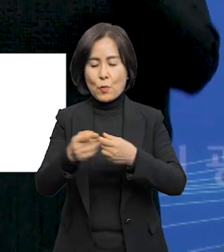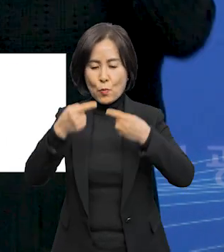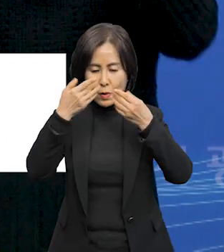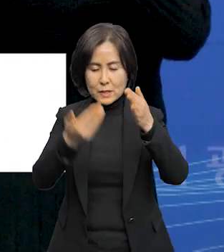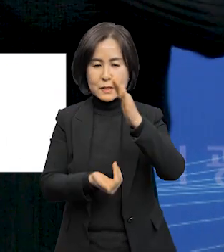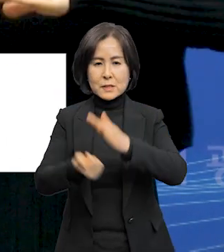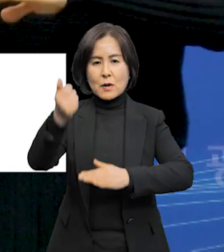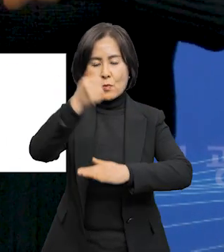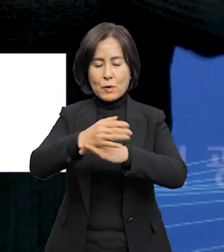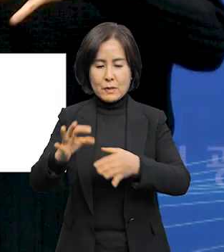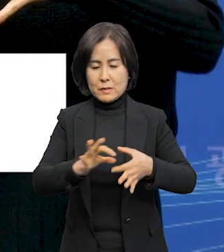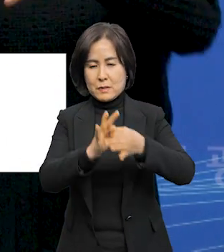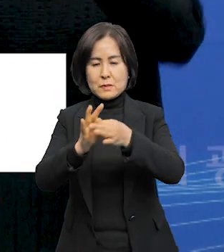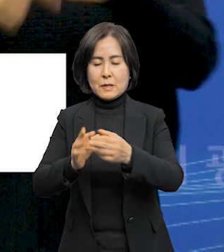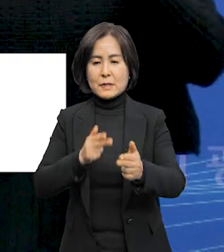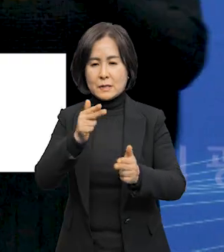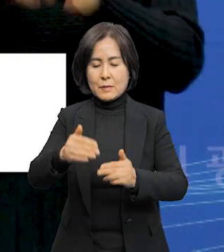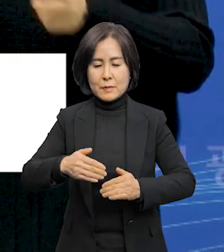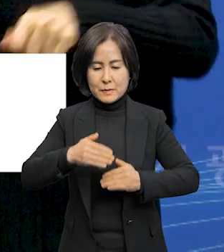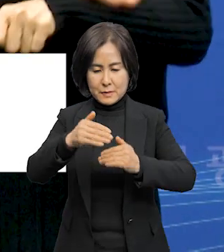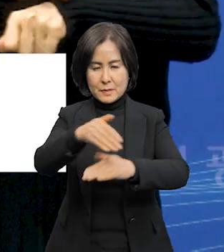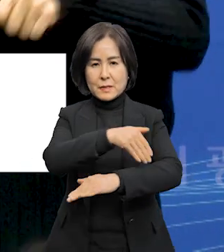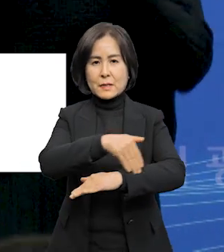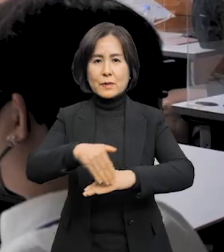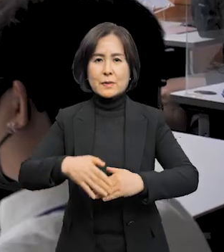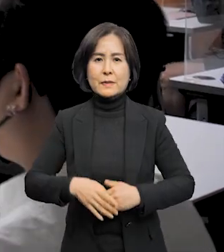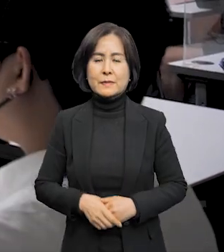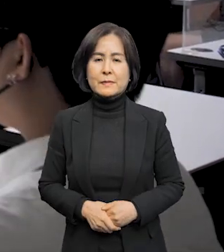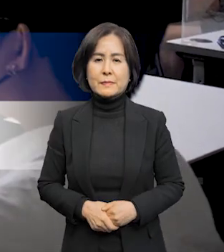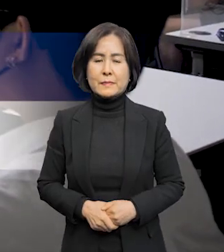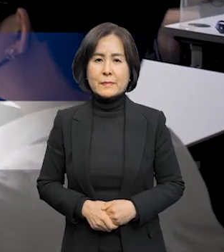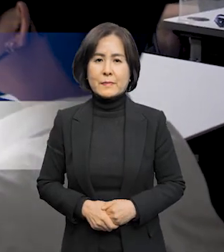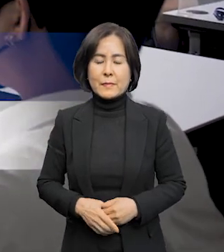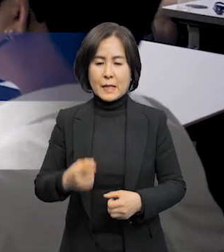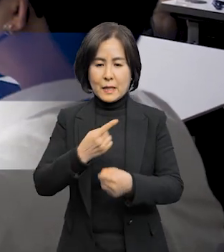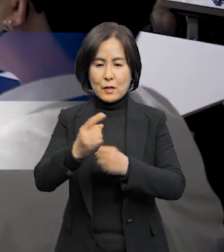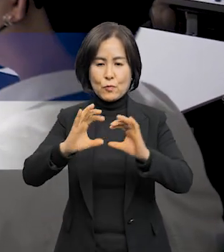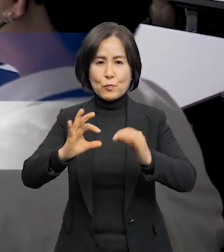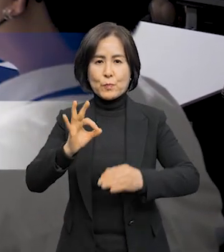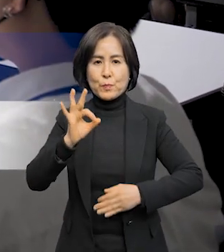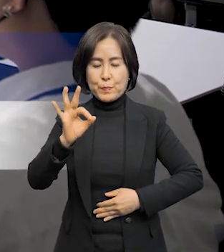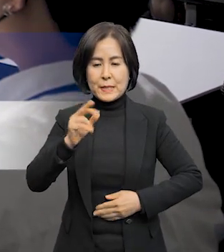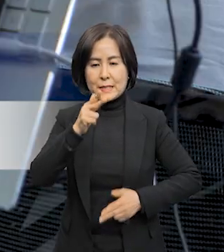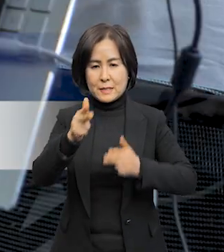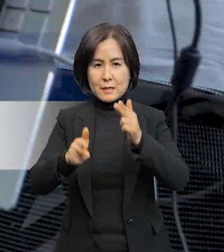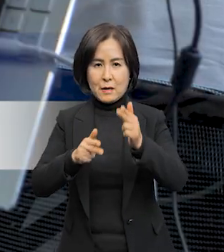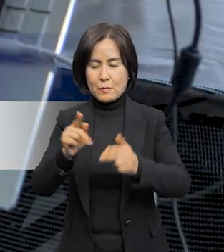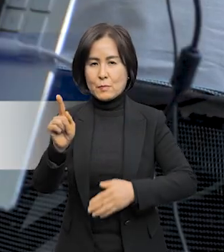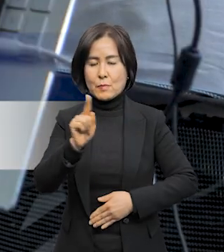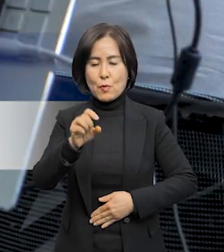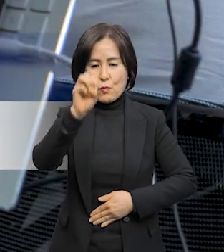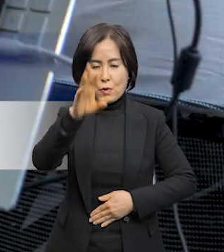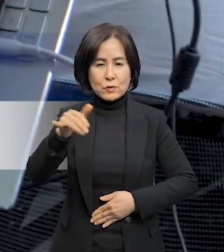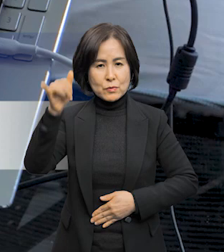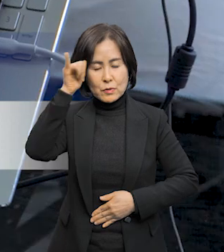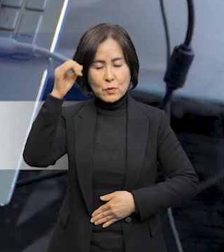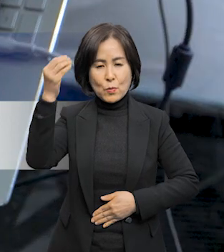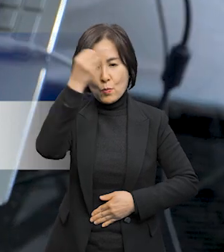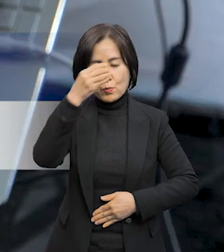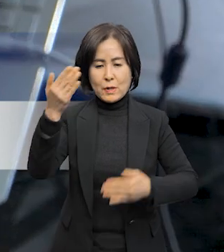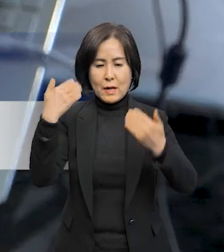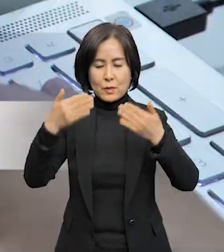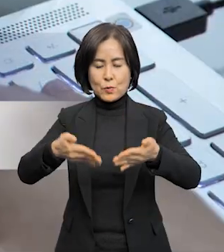확실한 성과로 이어질 수 있도록 사업들을 챙겨 나가겠습니다 내년도 국비사업의 주요 내용으로는 광주 AI